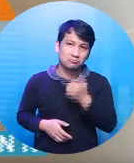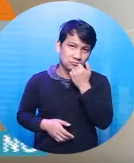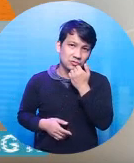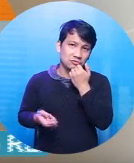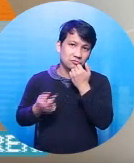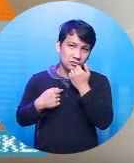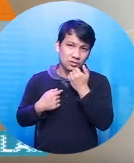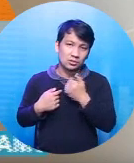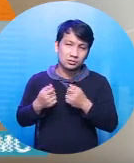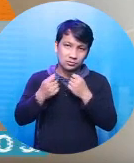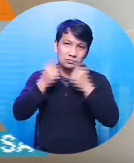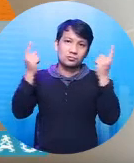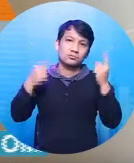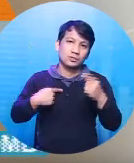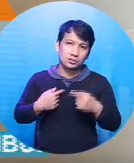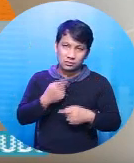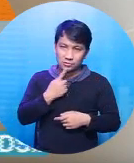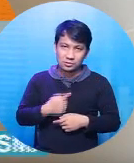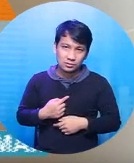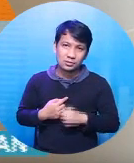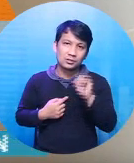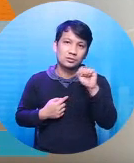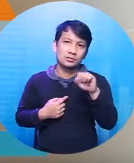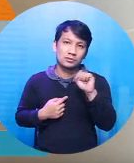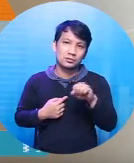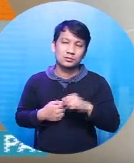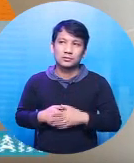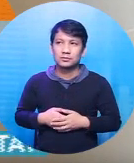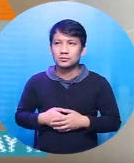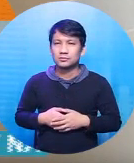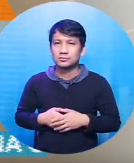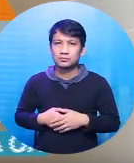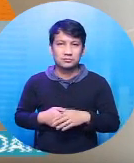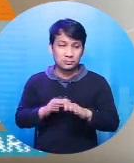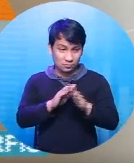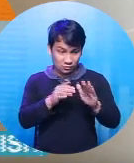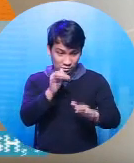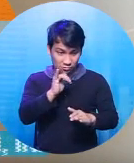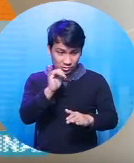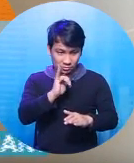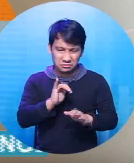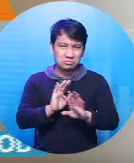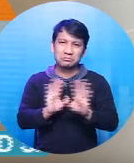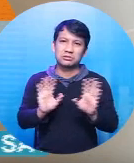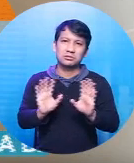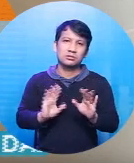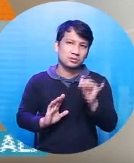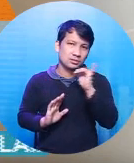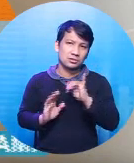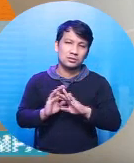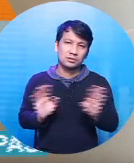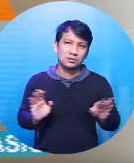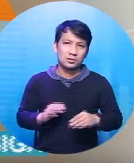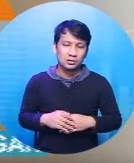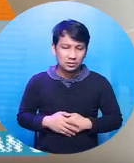mo, kumbaga nabigla ka. Opo, sir. Hindi ka umiinom, ano? Hindi po, sir. Hindi